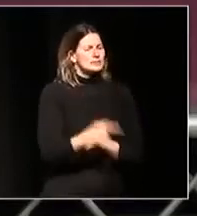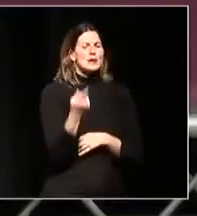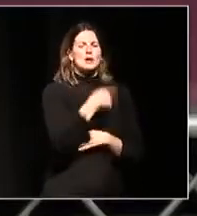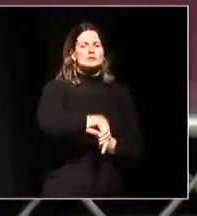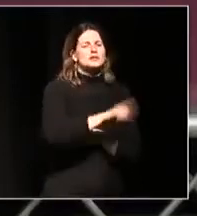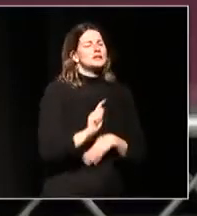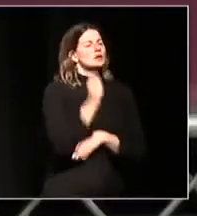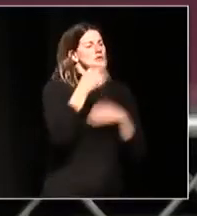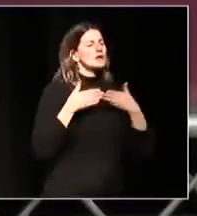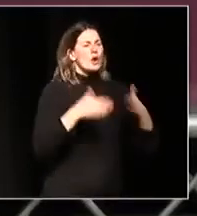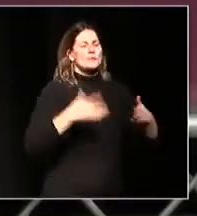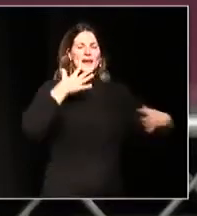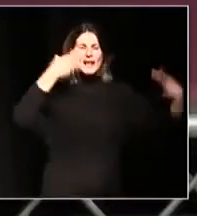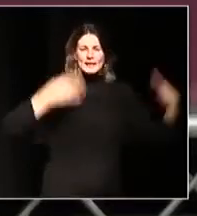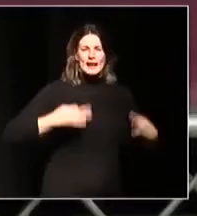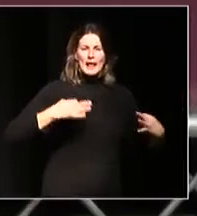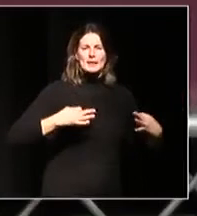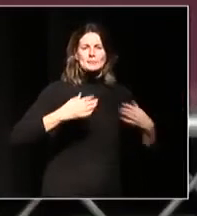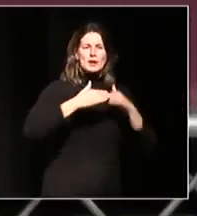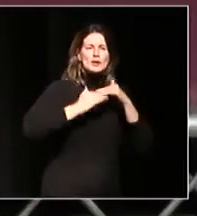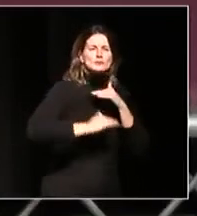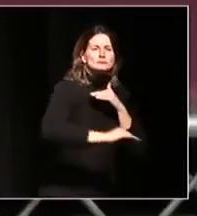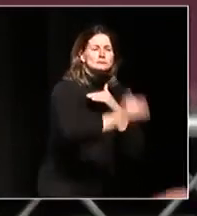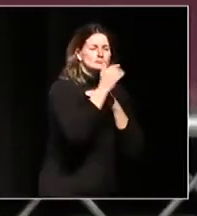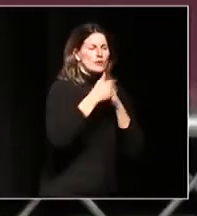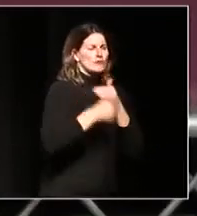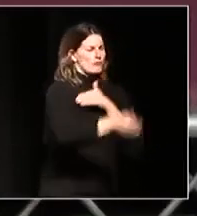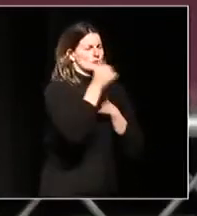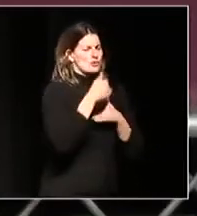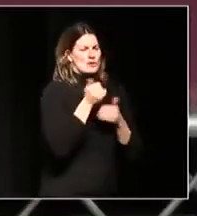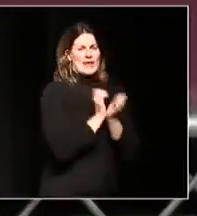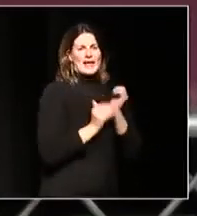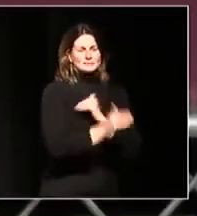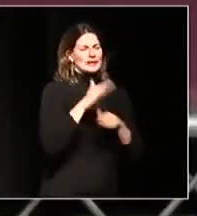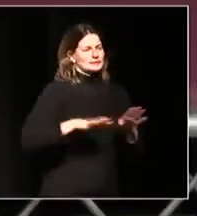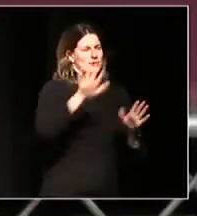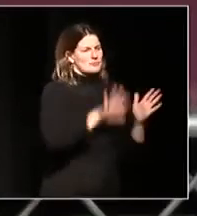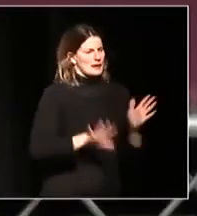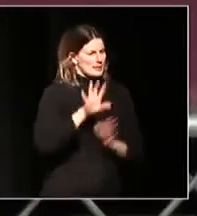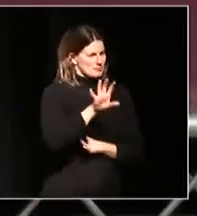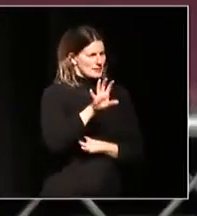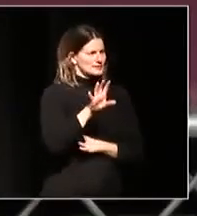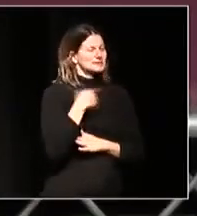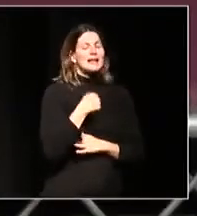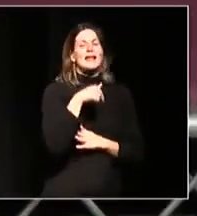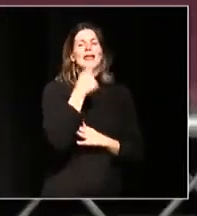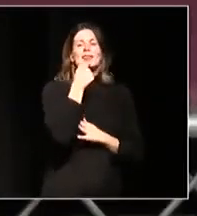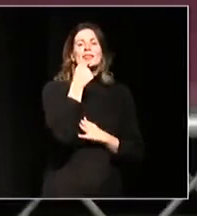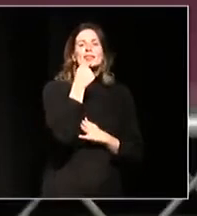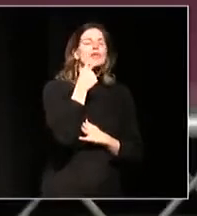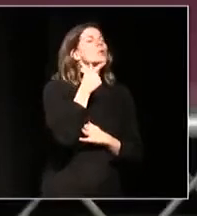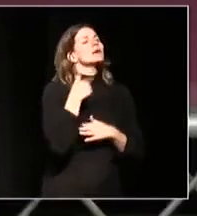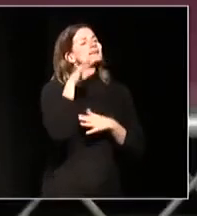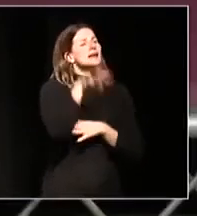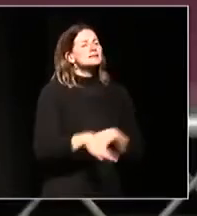obrir realment un nou horitzó d'esperança per a tot el país. Un horitzó que diu que Catalunya va molt